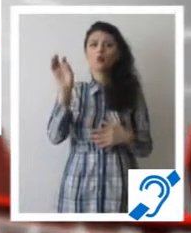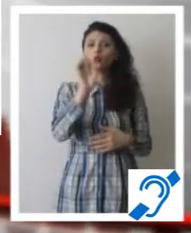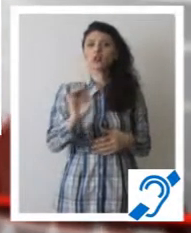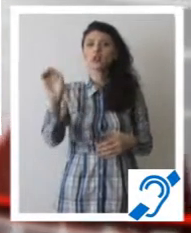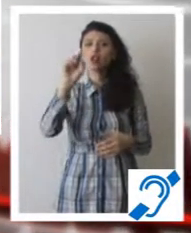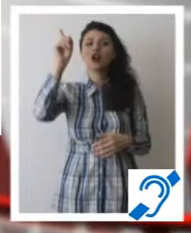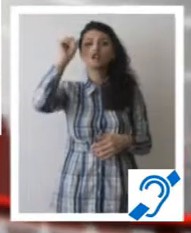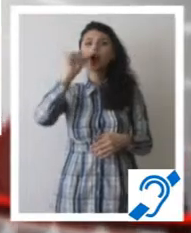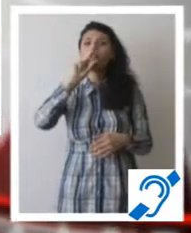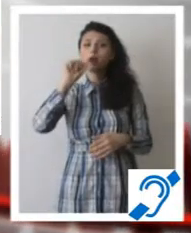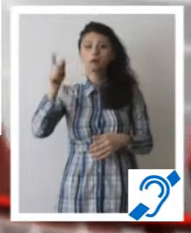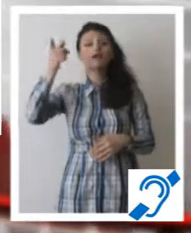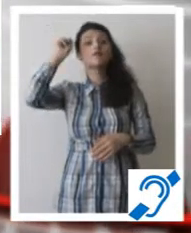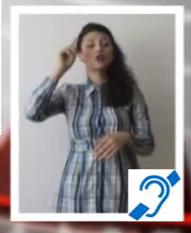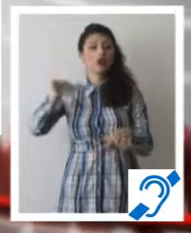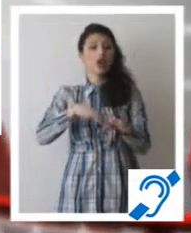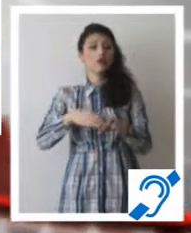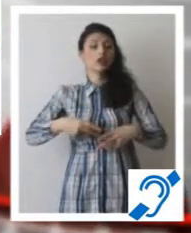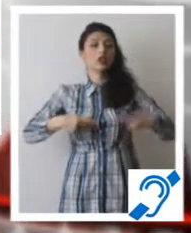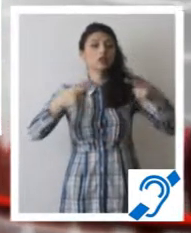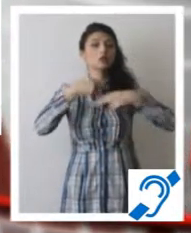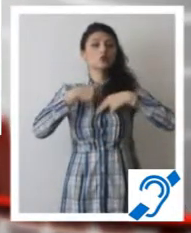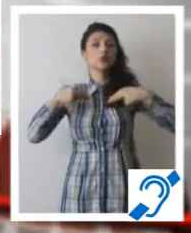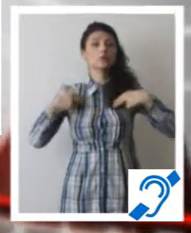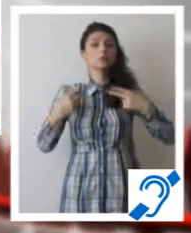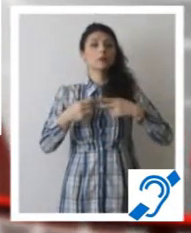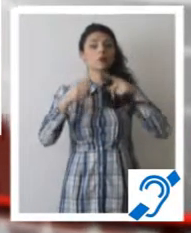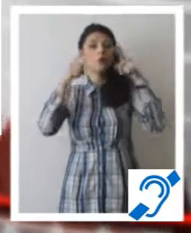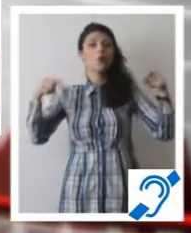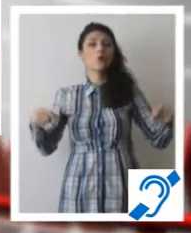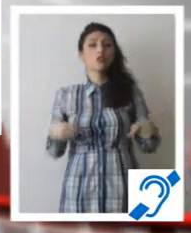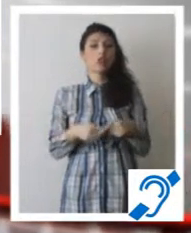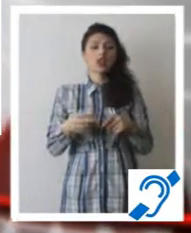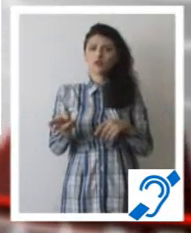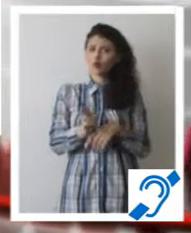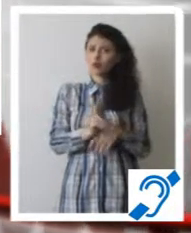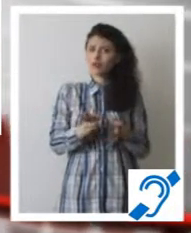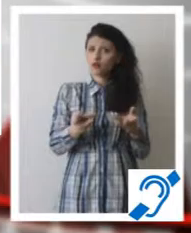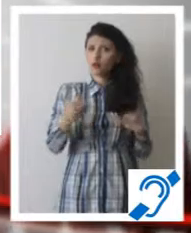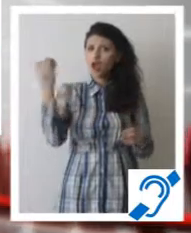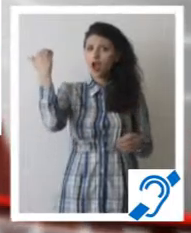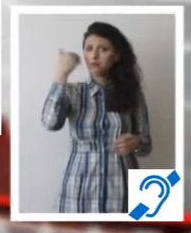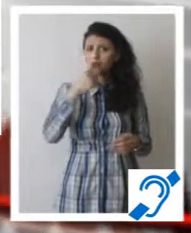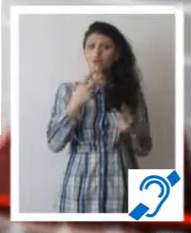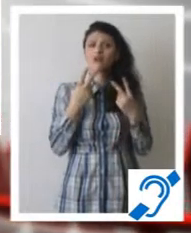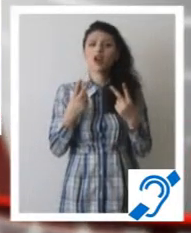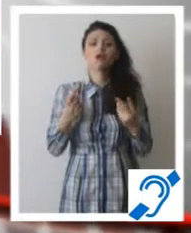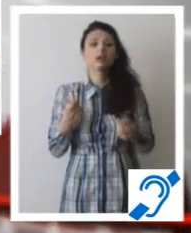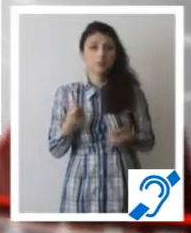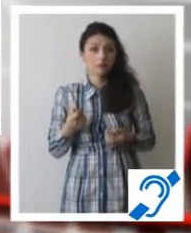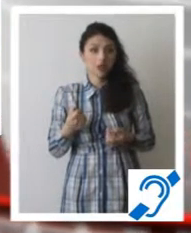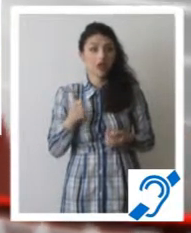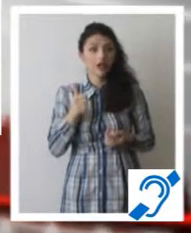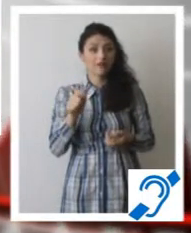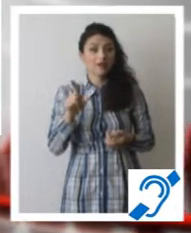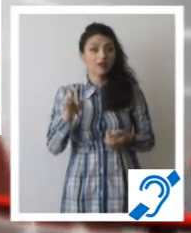ai sucursalei au fost trimiși în judecată anul trecut pentru contracte din care Hidroelectrica a pierdut milioane de lei, iar Curtea de